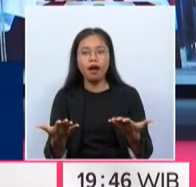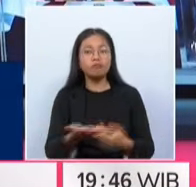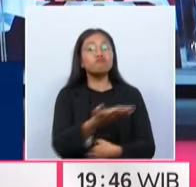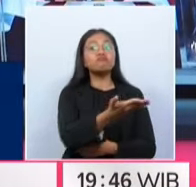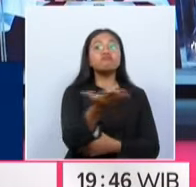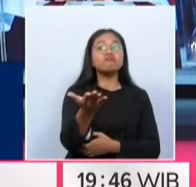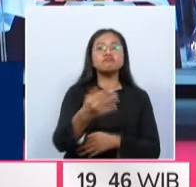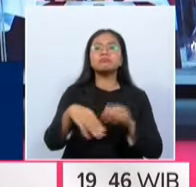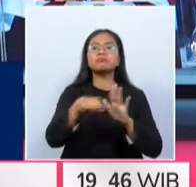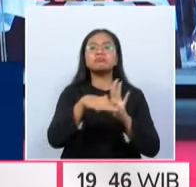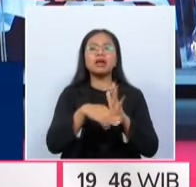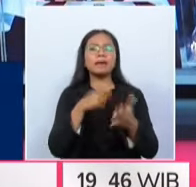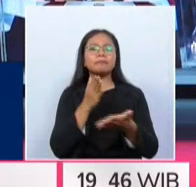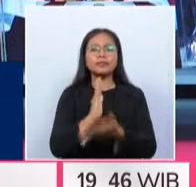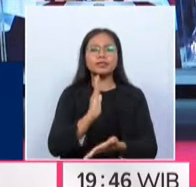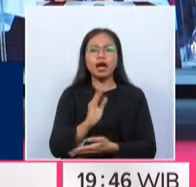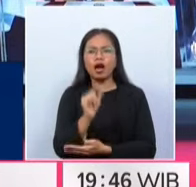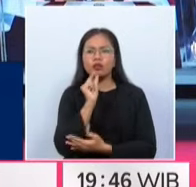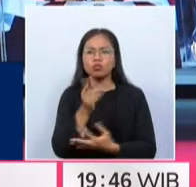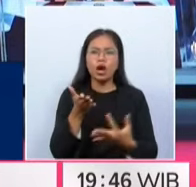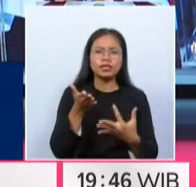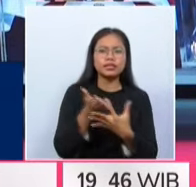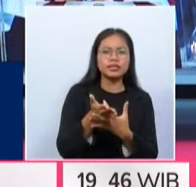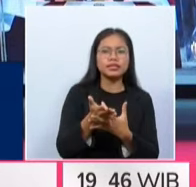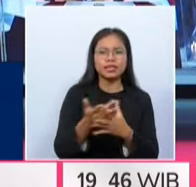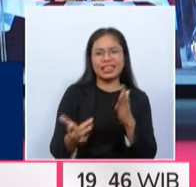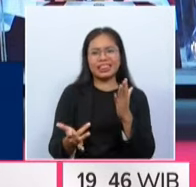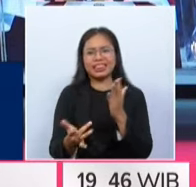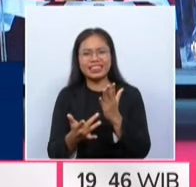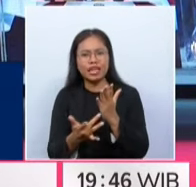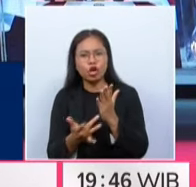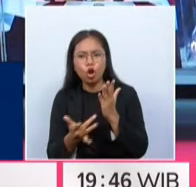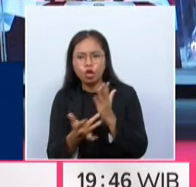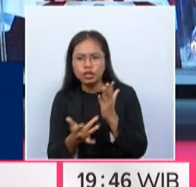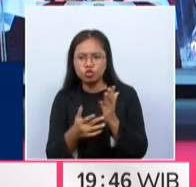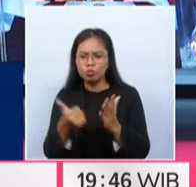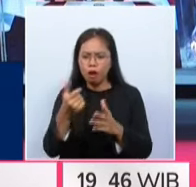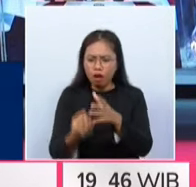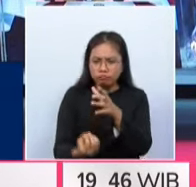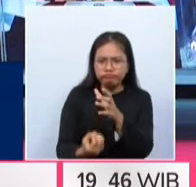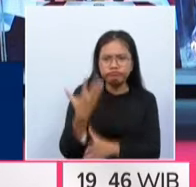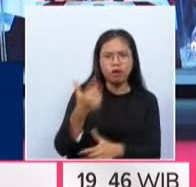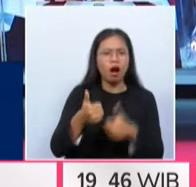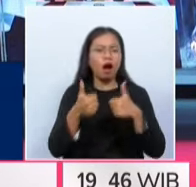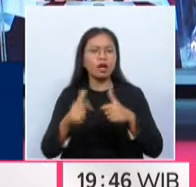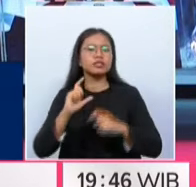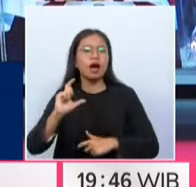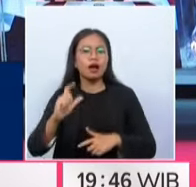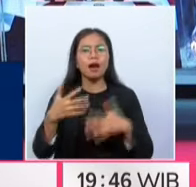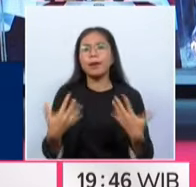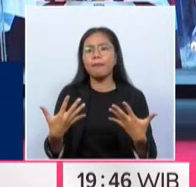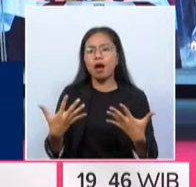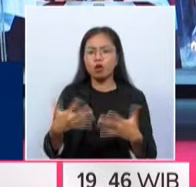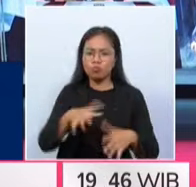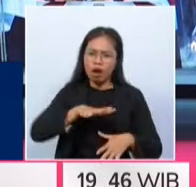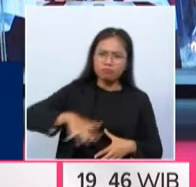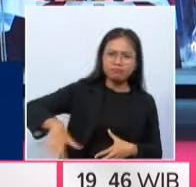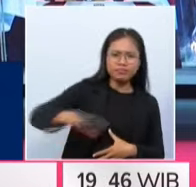mendapatkan akses teknologi dan pengembangannya guna memperkuat pertahan